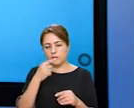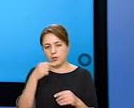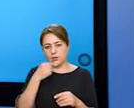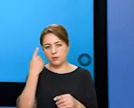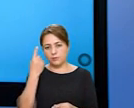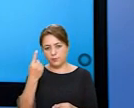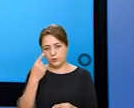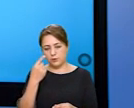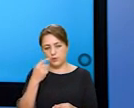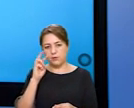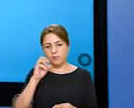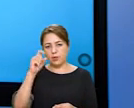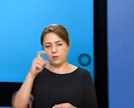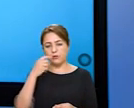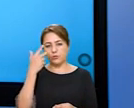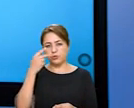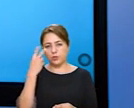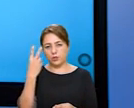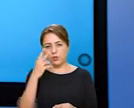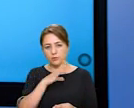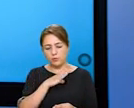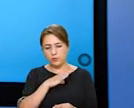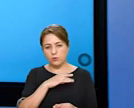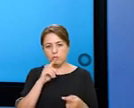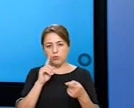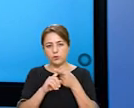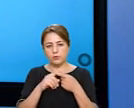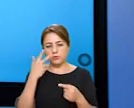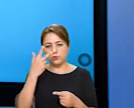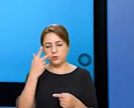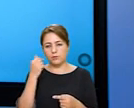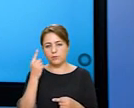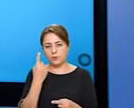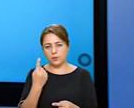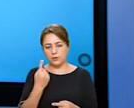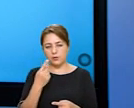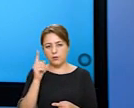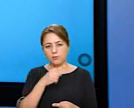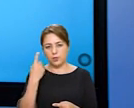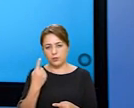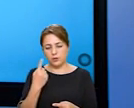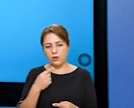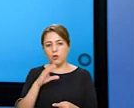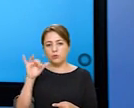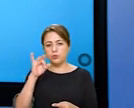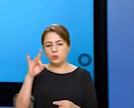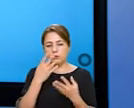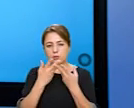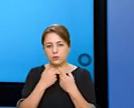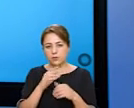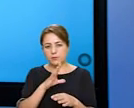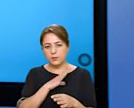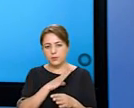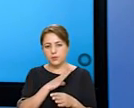Demak, mahrajimizda minus 3/2 hosil bo'ldi. Qo'shamiz 3/1 ga. Tengladik. Suratini hisoblab